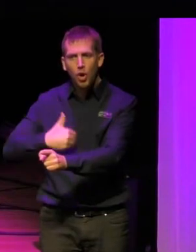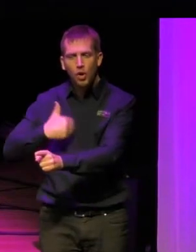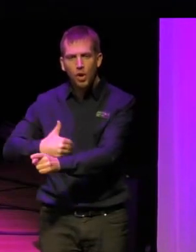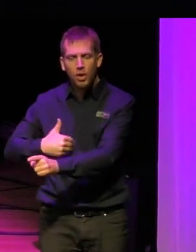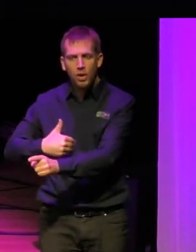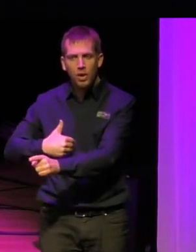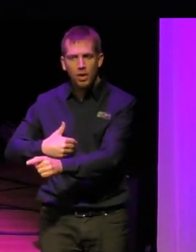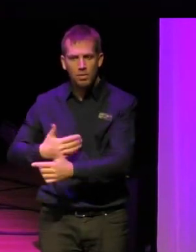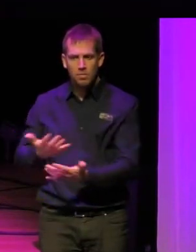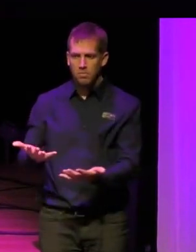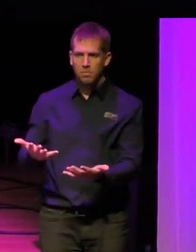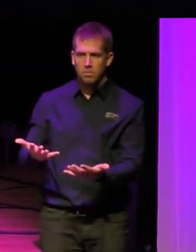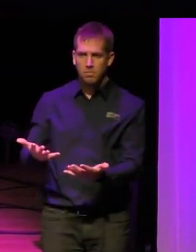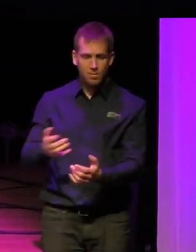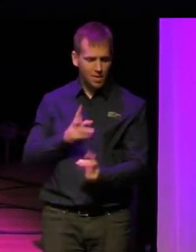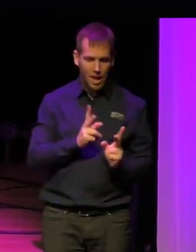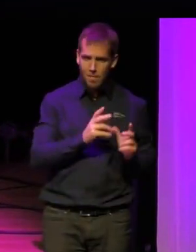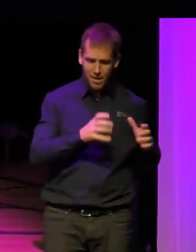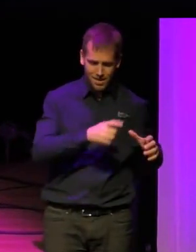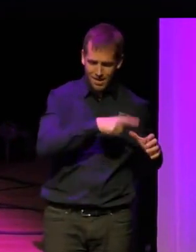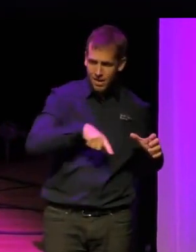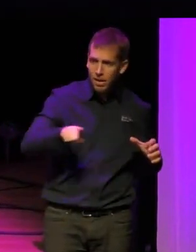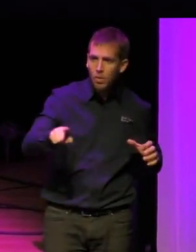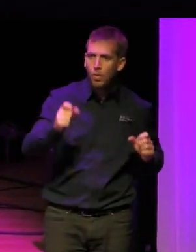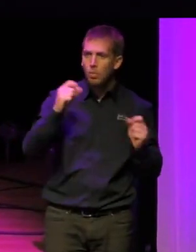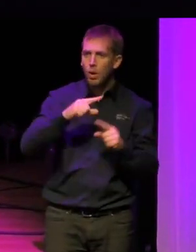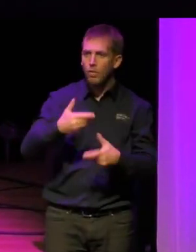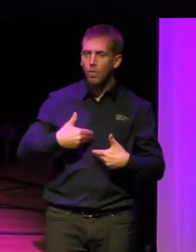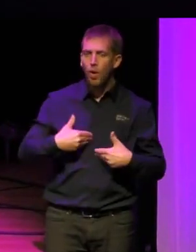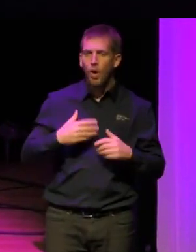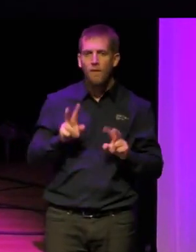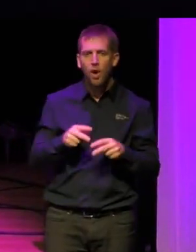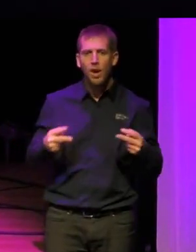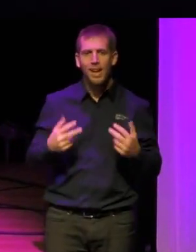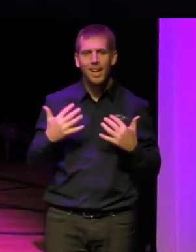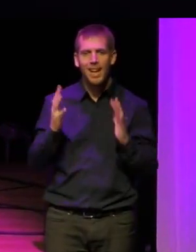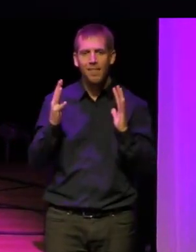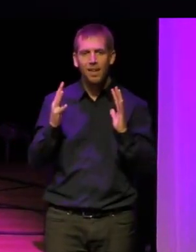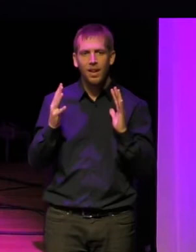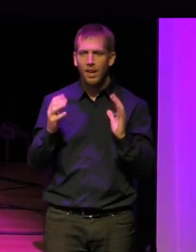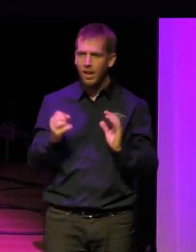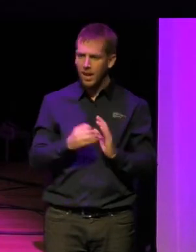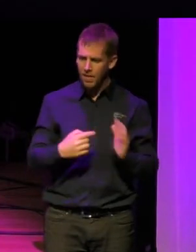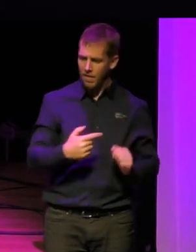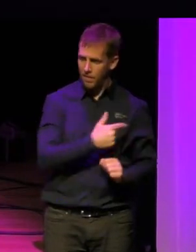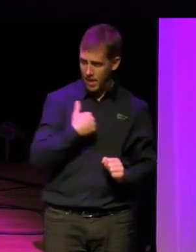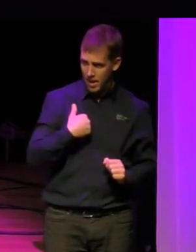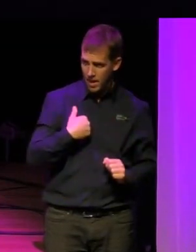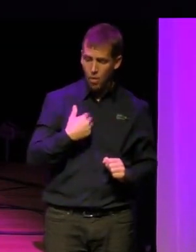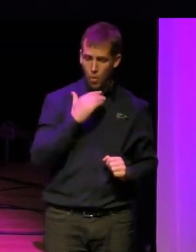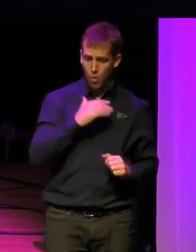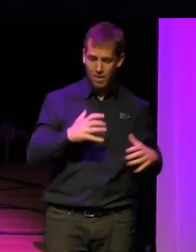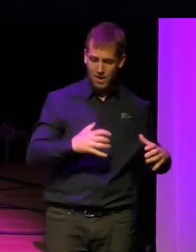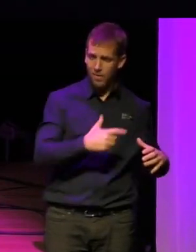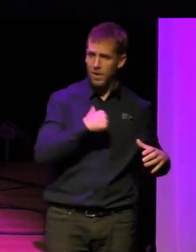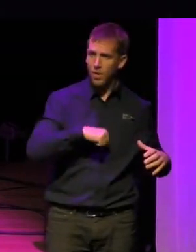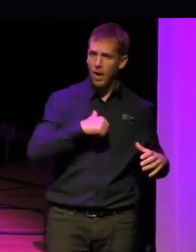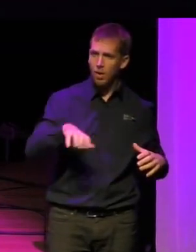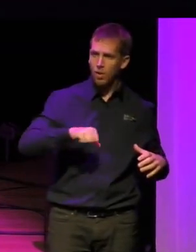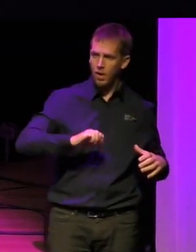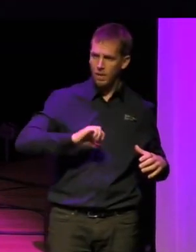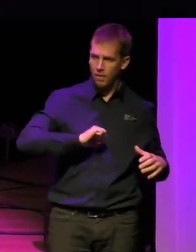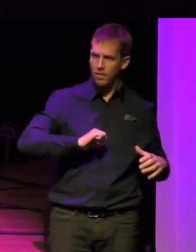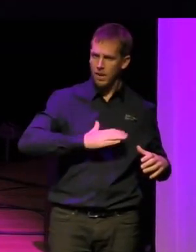dag. Där de har inte alls ett vanligt liv. Därför vi själva ungdomarna har tagit våra